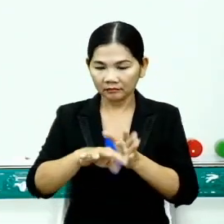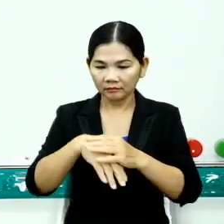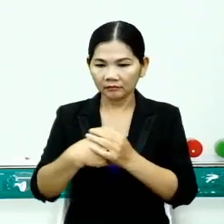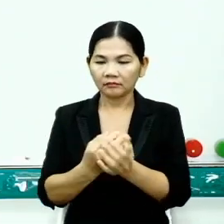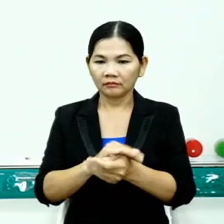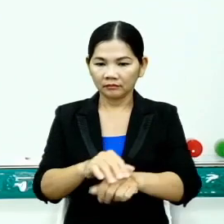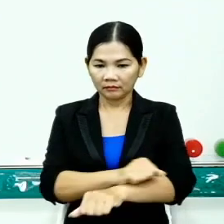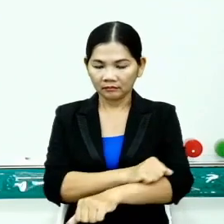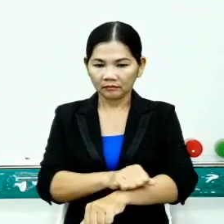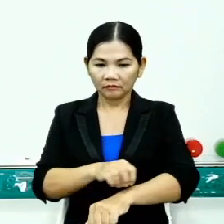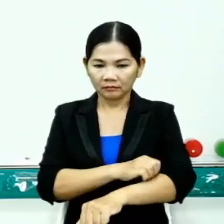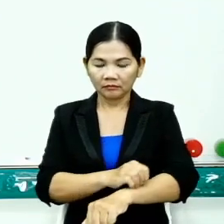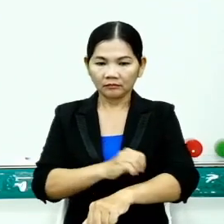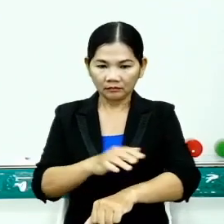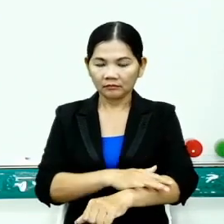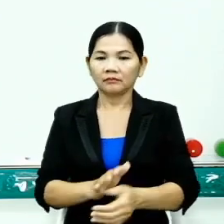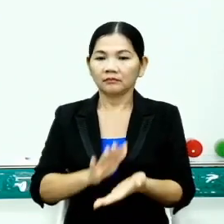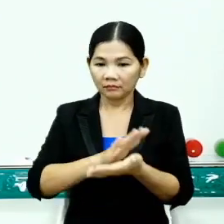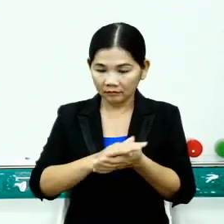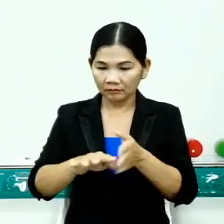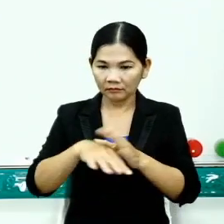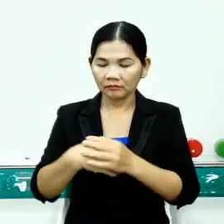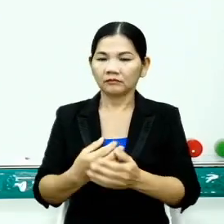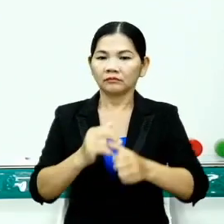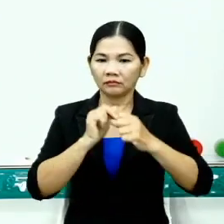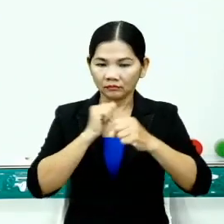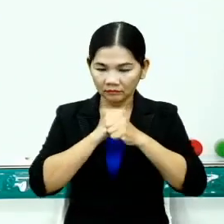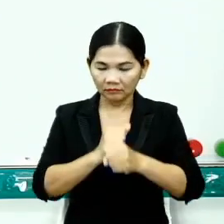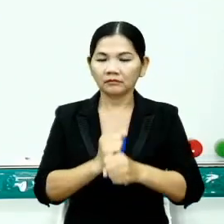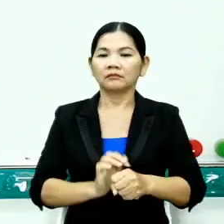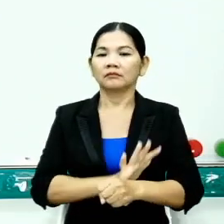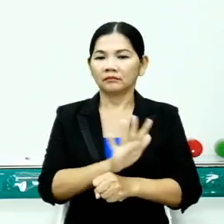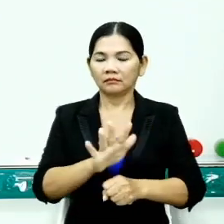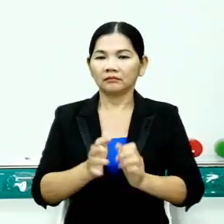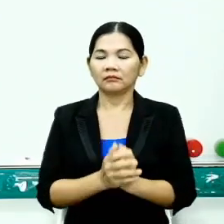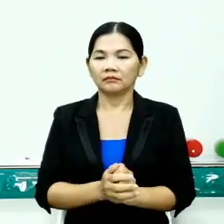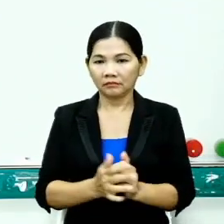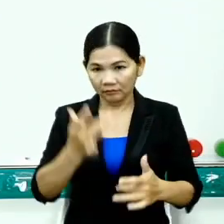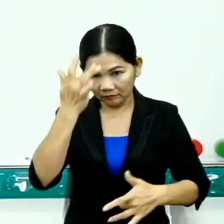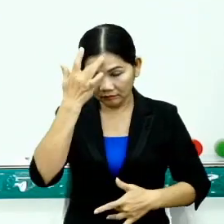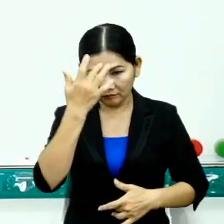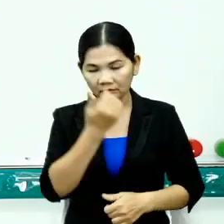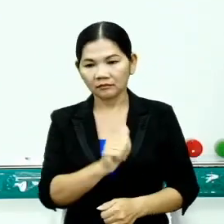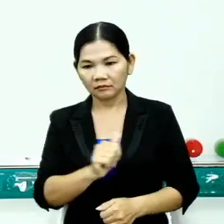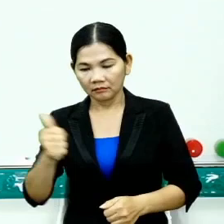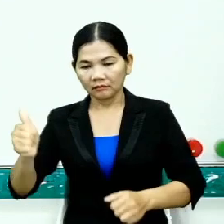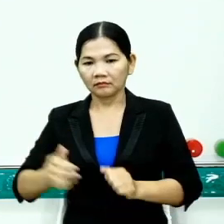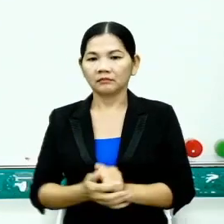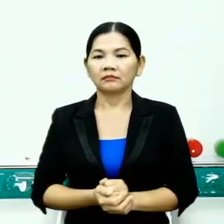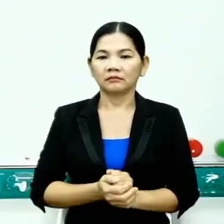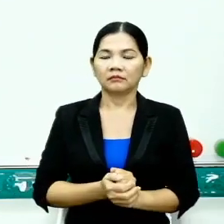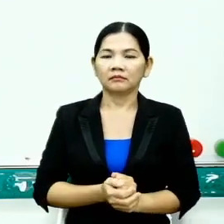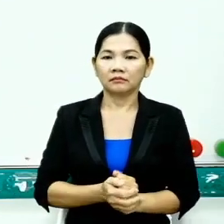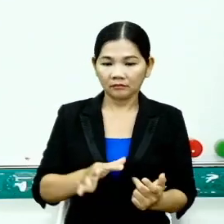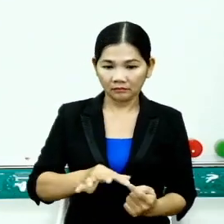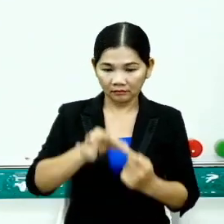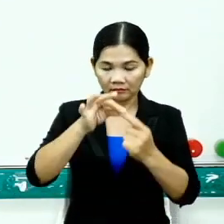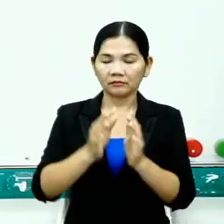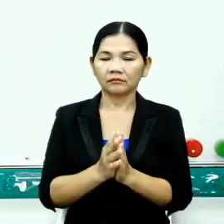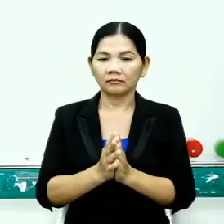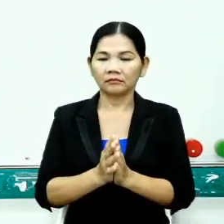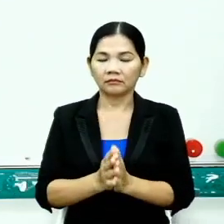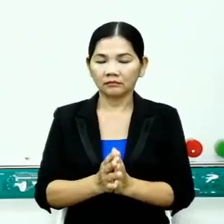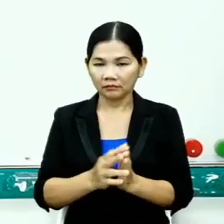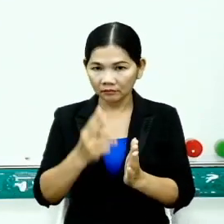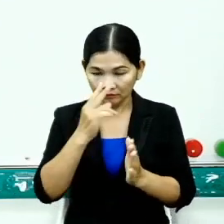សាប៊ូចែលឬអាកុលឲ្យបានស្អាតដើម្បីការពារនៅជំងឺ COVID-19 ក៏ដូចជាជំងឺផ្សេងៗទៀតហើយកាន់តែពិសេសជាងទៅទៀតកូនអា